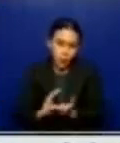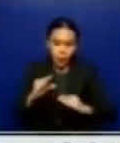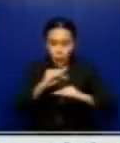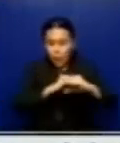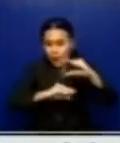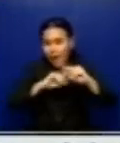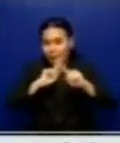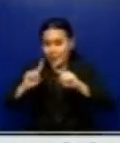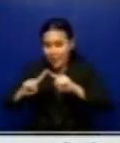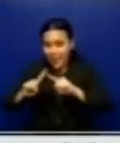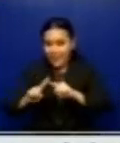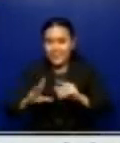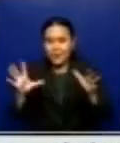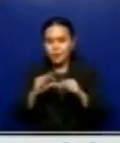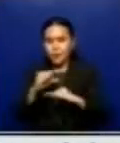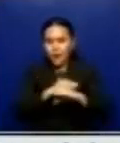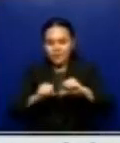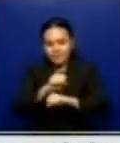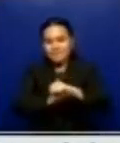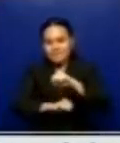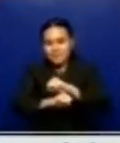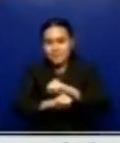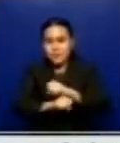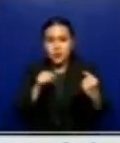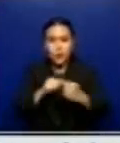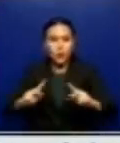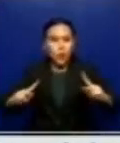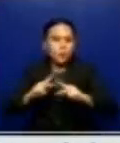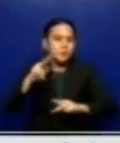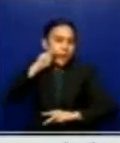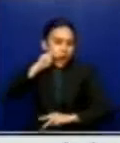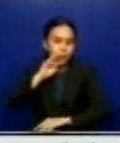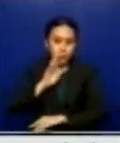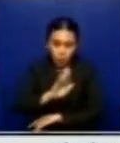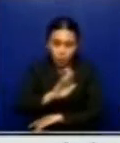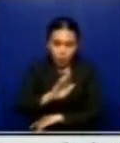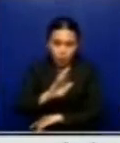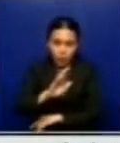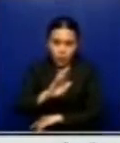โครงการก่อสร้างของกรมชลประทานปรากฏว่